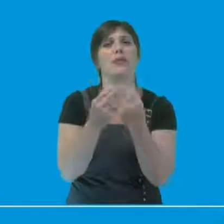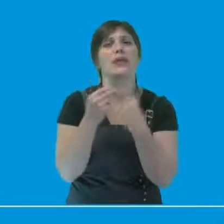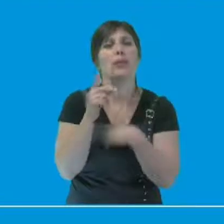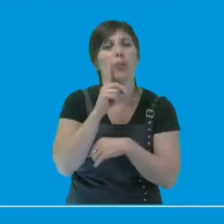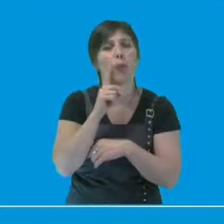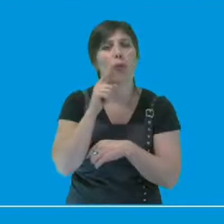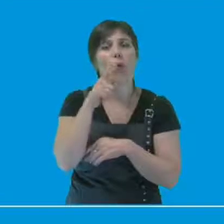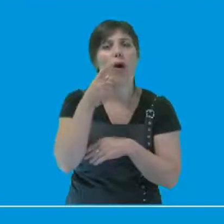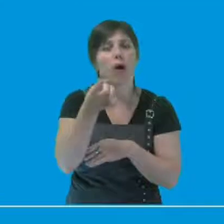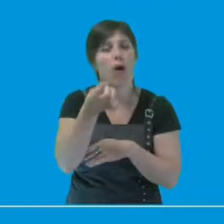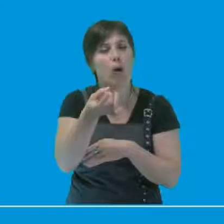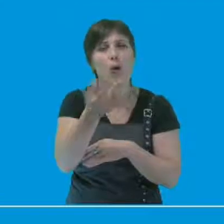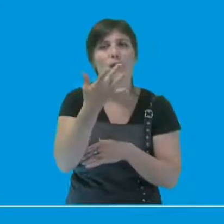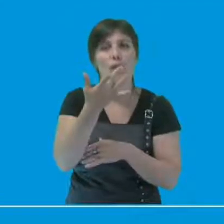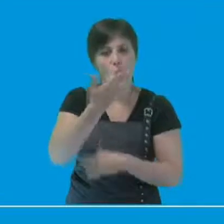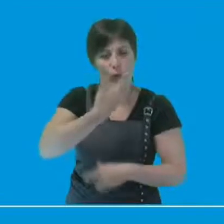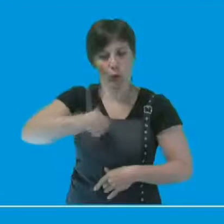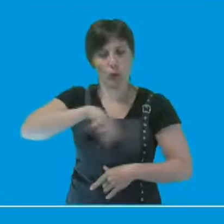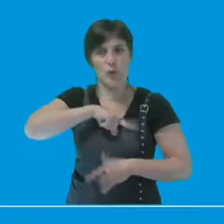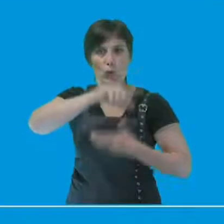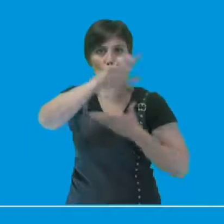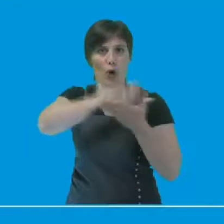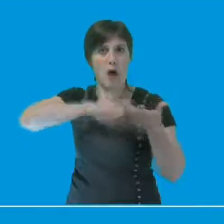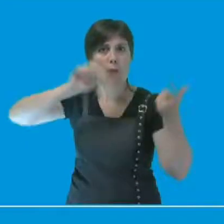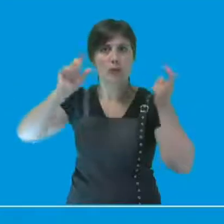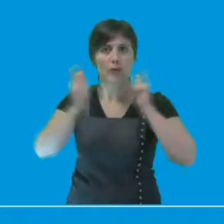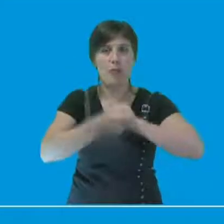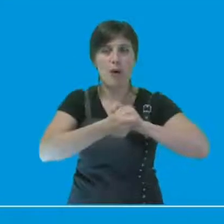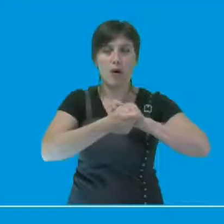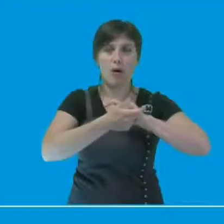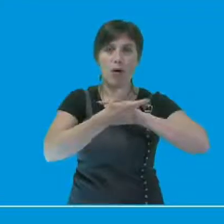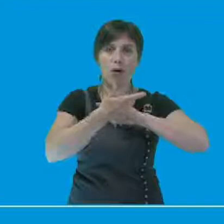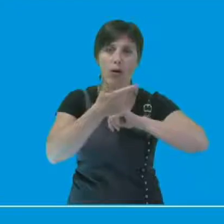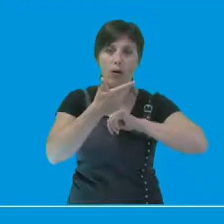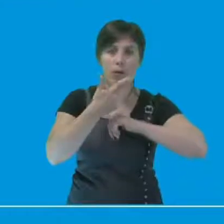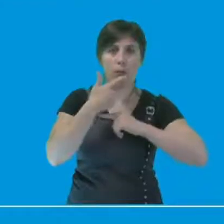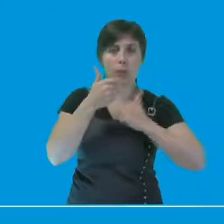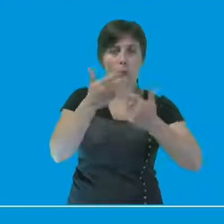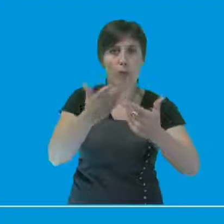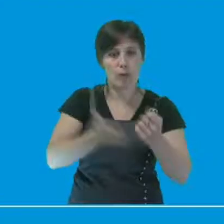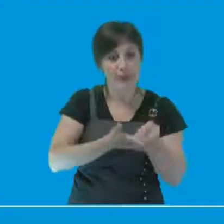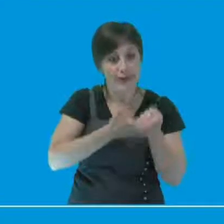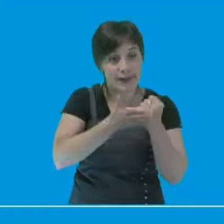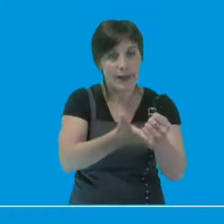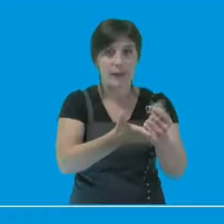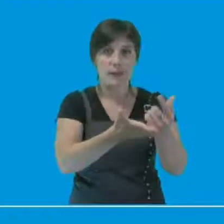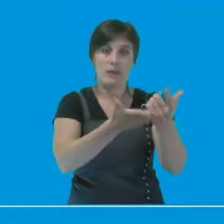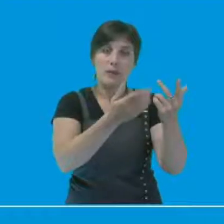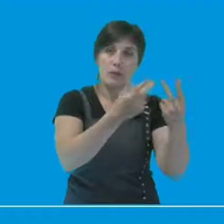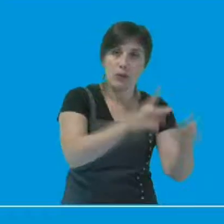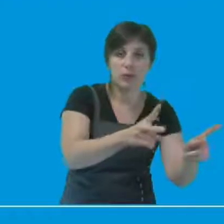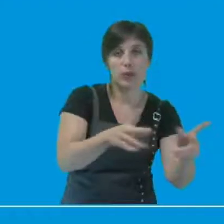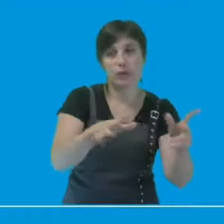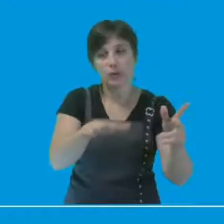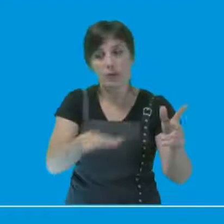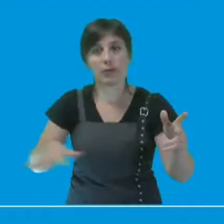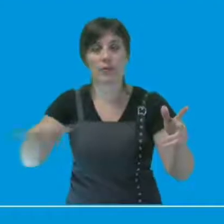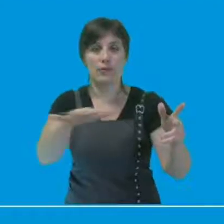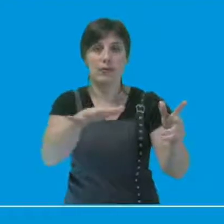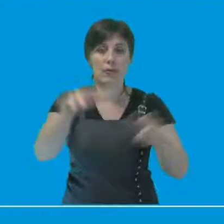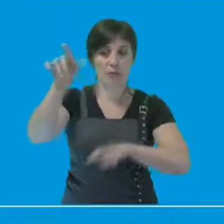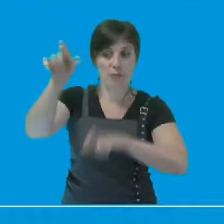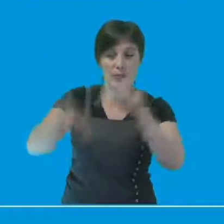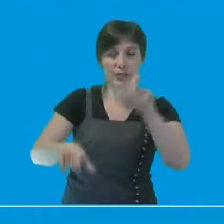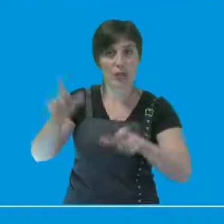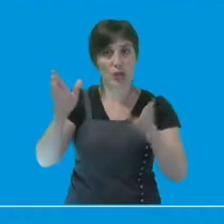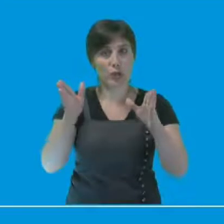notre amendement proposant d'aider les communes et les associations dans cet effort de solidarité nationale concernant l'accueil des demandeurs